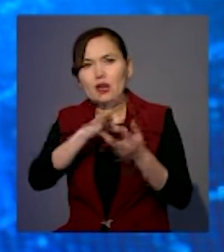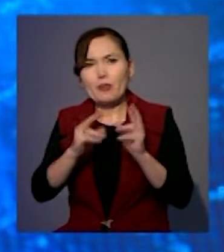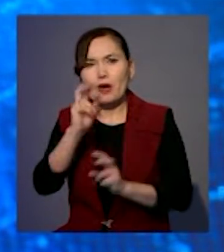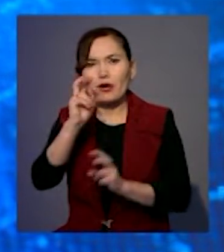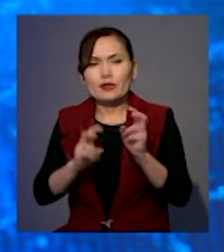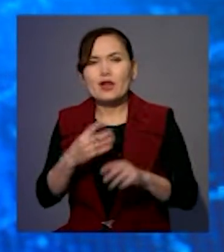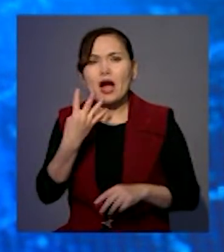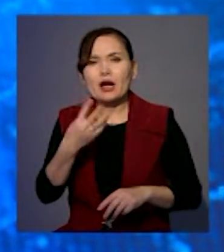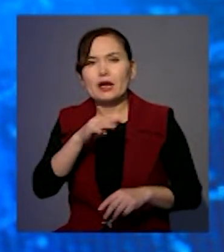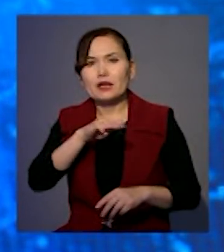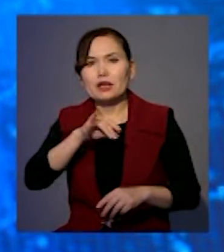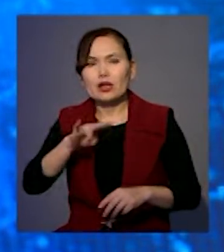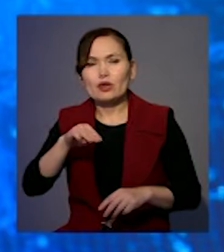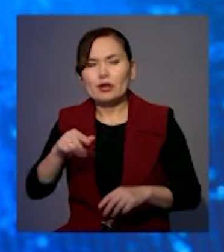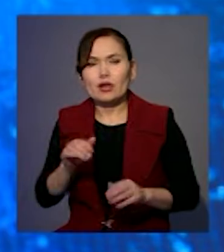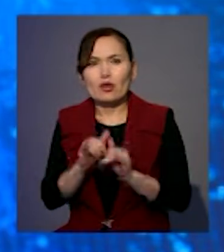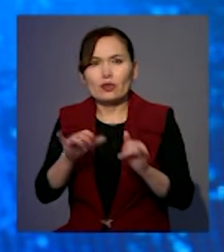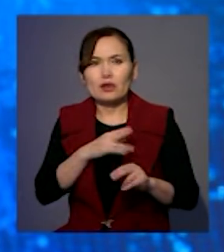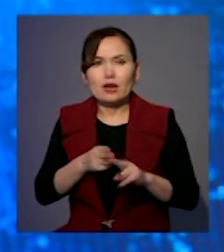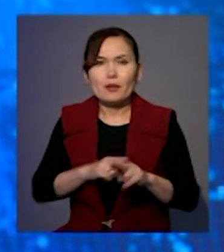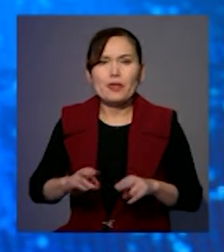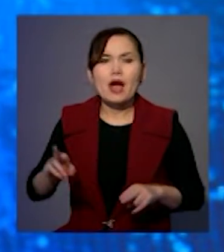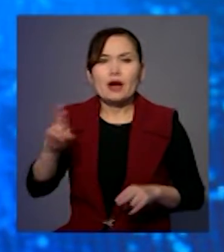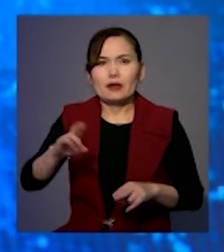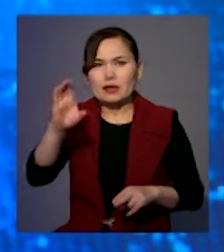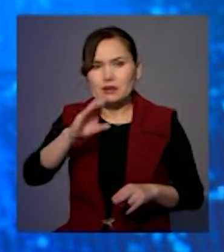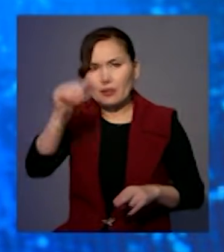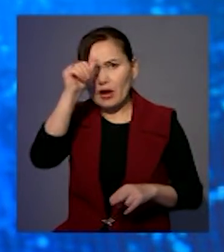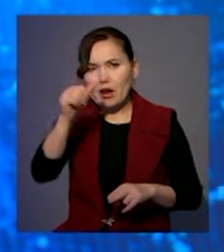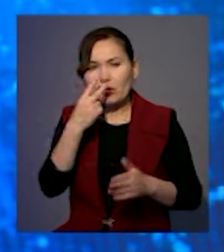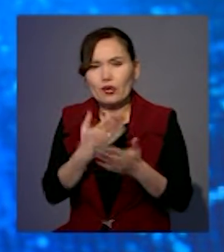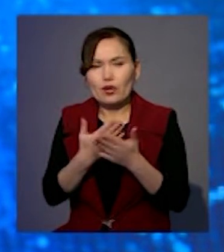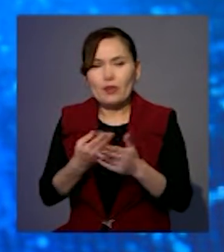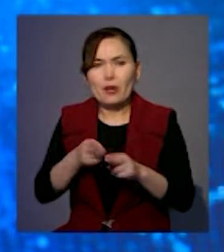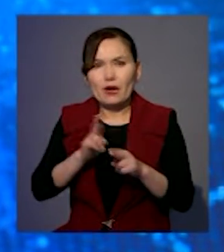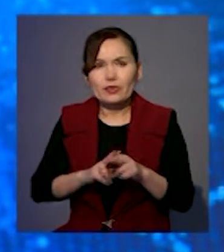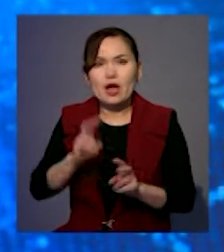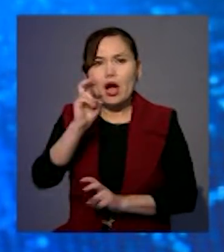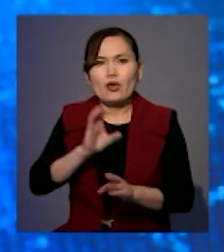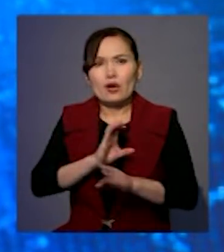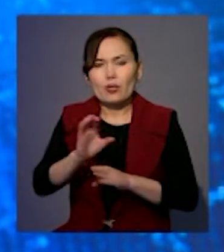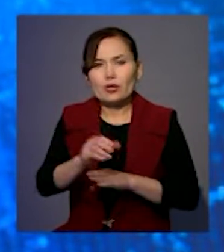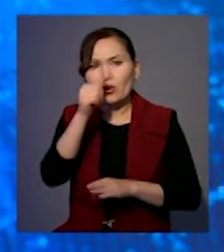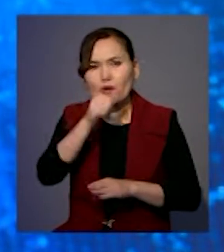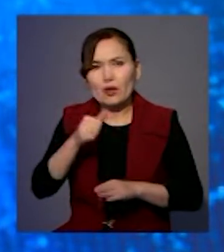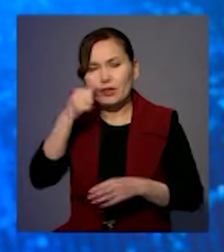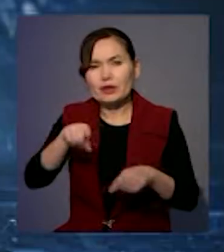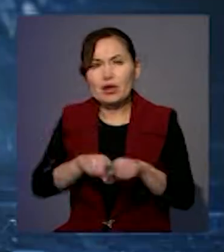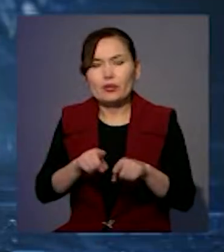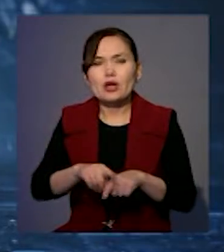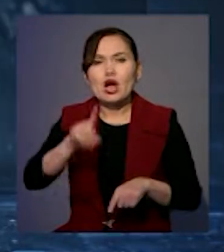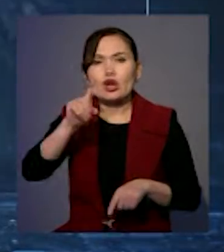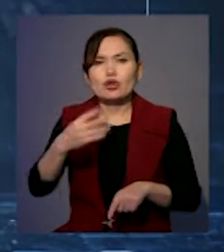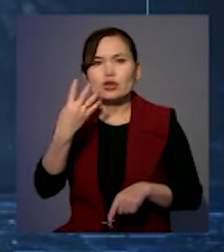40 триллион теңгеге жуықтады. Бұл қаңтар-қыркүйек айларындағы көрсеткіш. Нақты көлем индексі өткен жылға тиісті кезеңмен